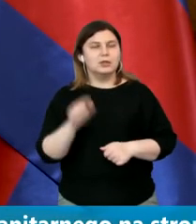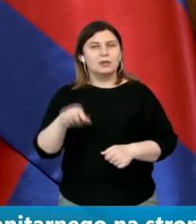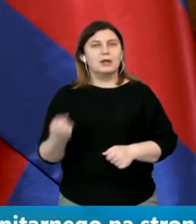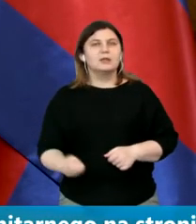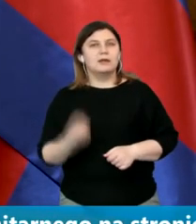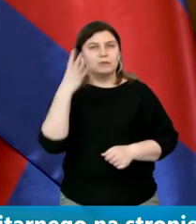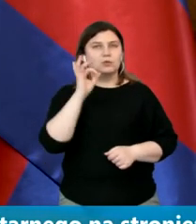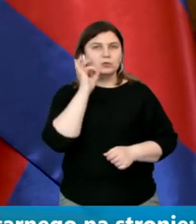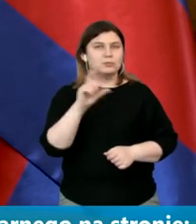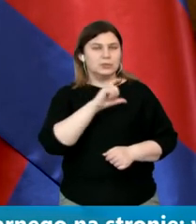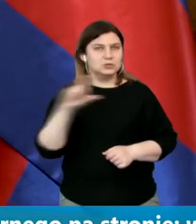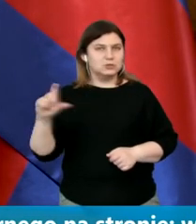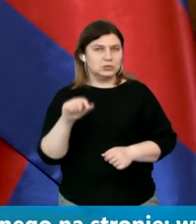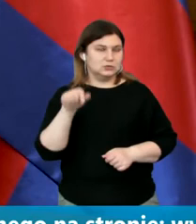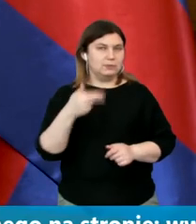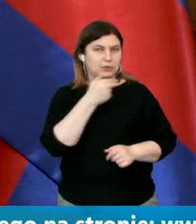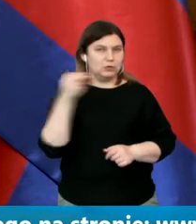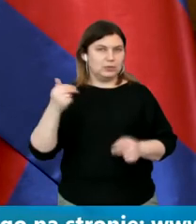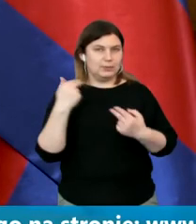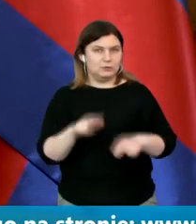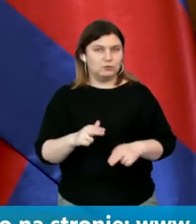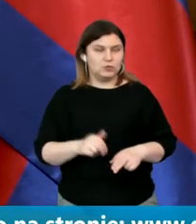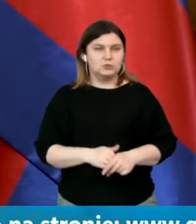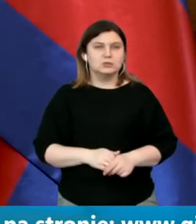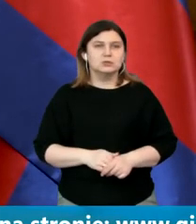dobry czas, żeby do tego tematu wrócić.